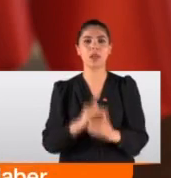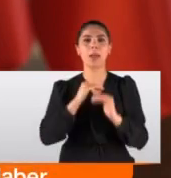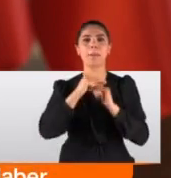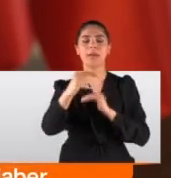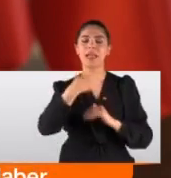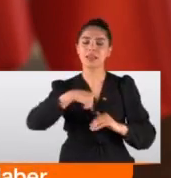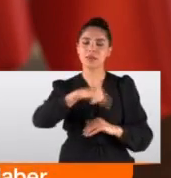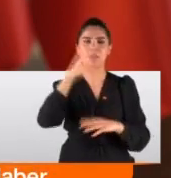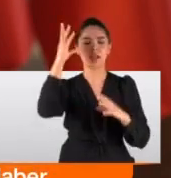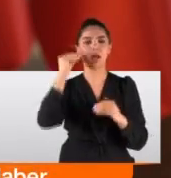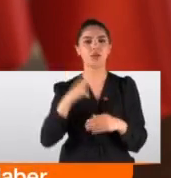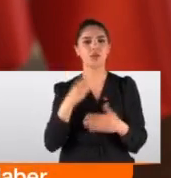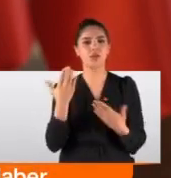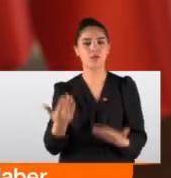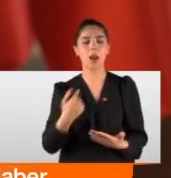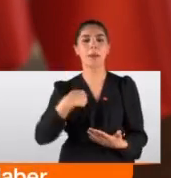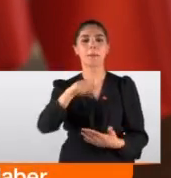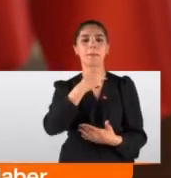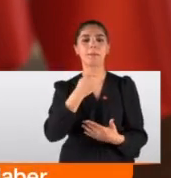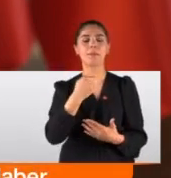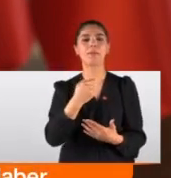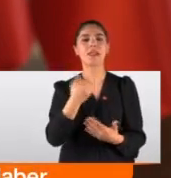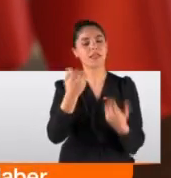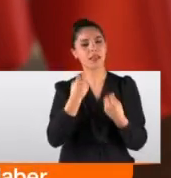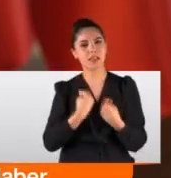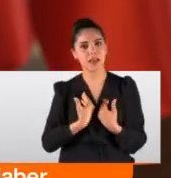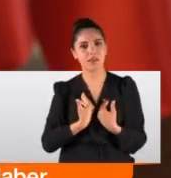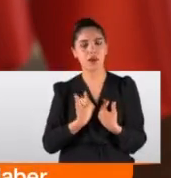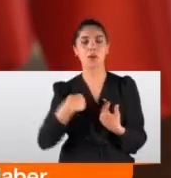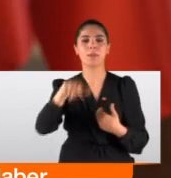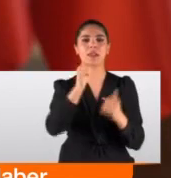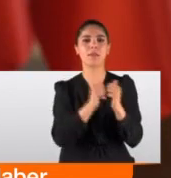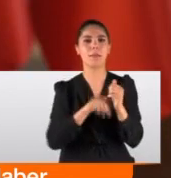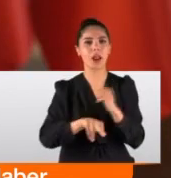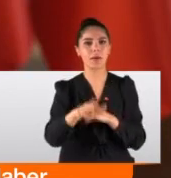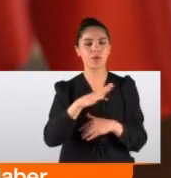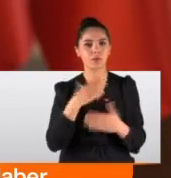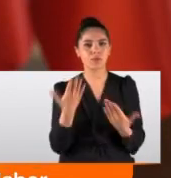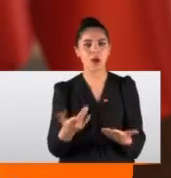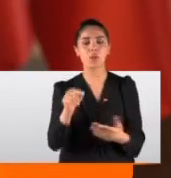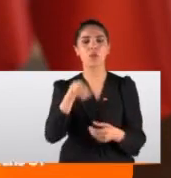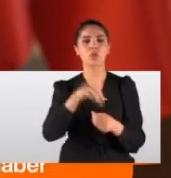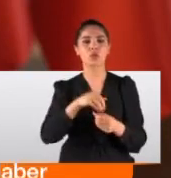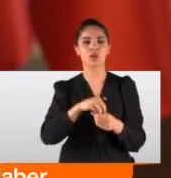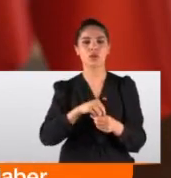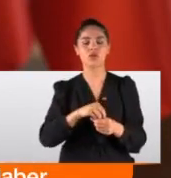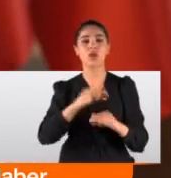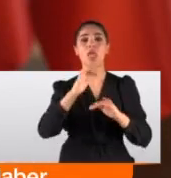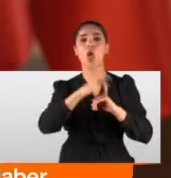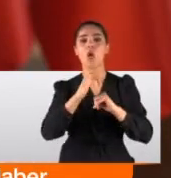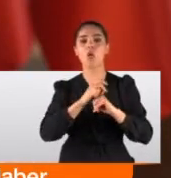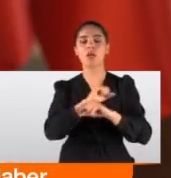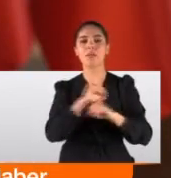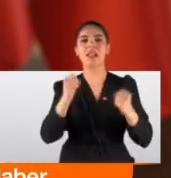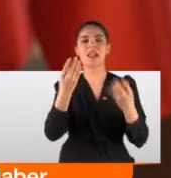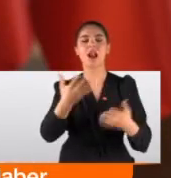milletimiz bizi anlıyor, bize istikamet gösteriyor, bizimle birlikte yürüyor. İşte bunun için ülkemizi esir